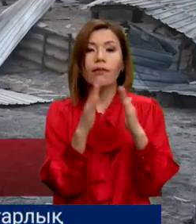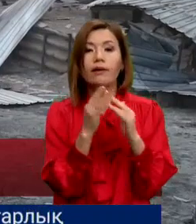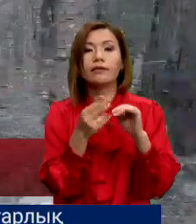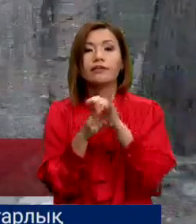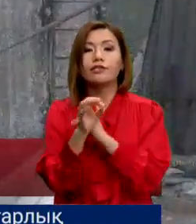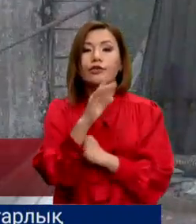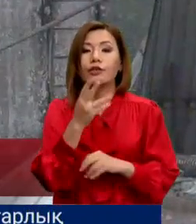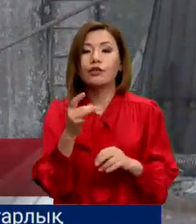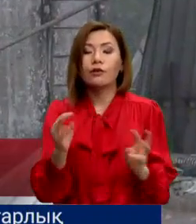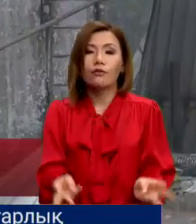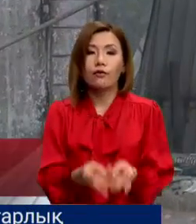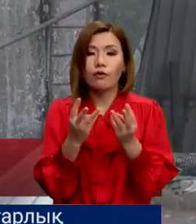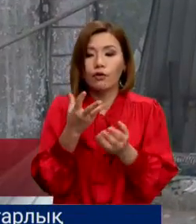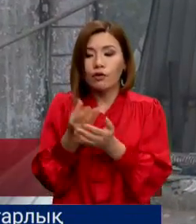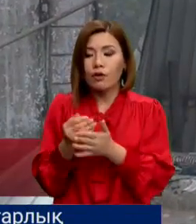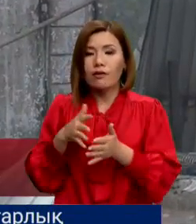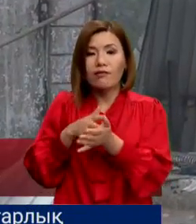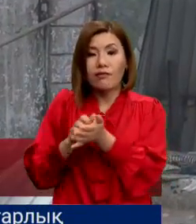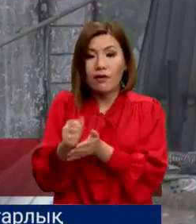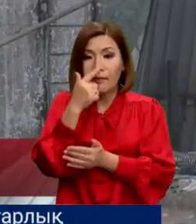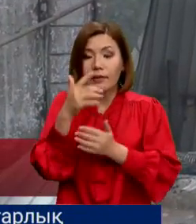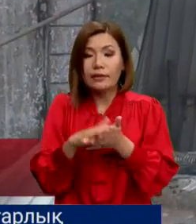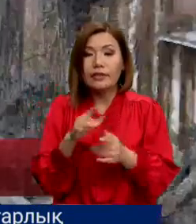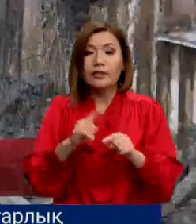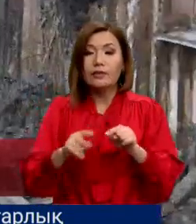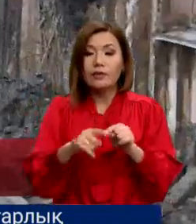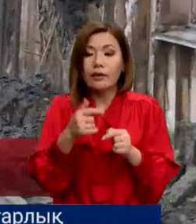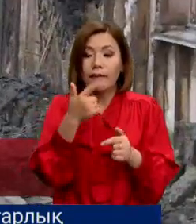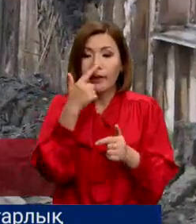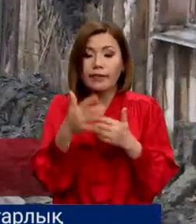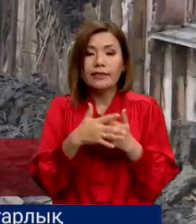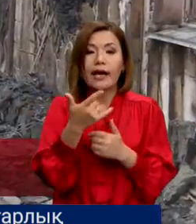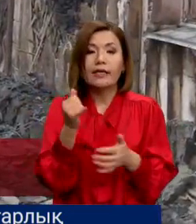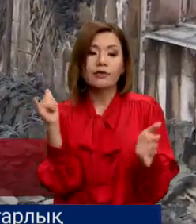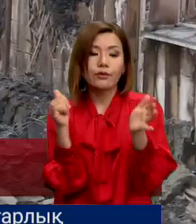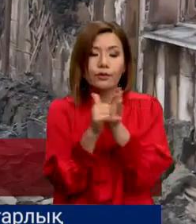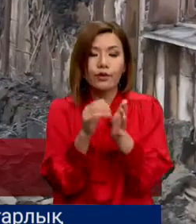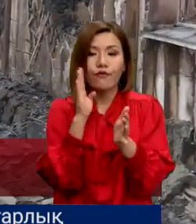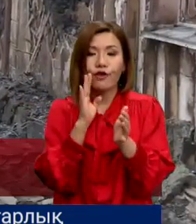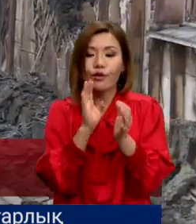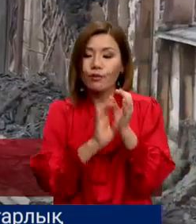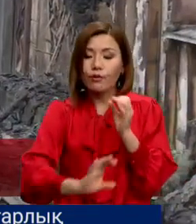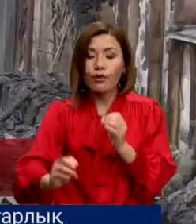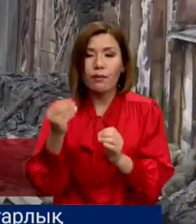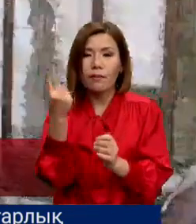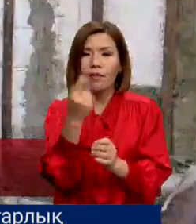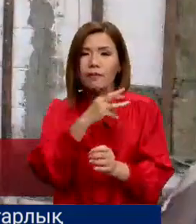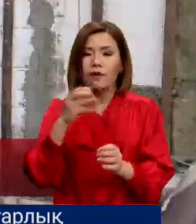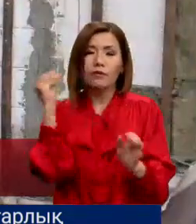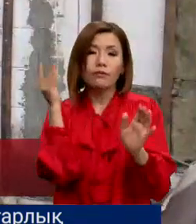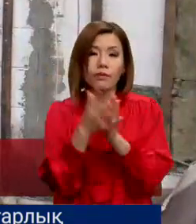Его собственный дом только под снос. А ведь мужчина только провел сюда газ и воду, потратил на это больше миллиона